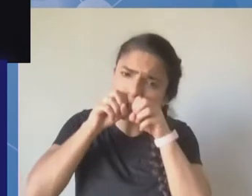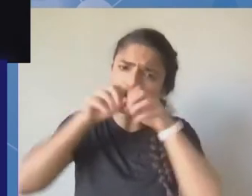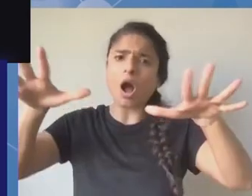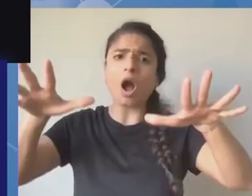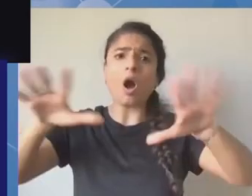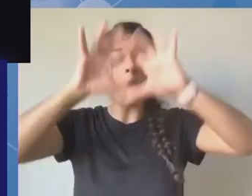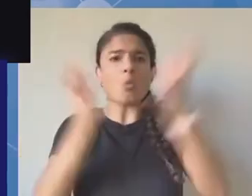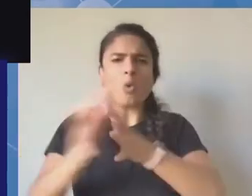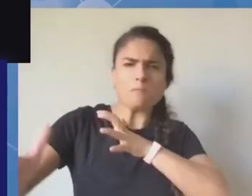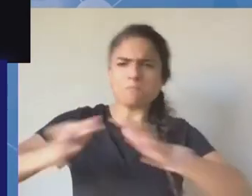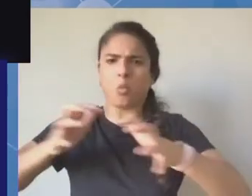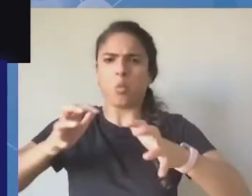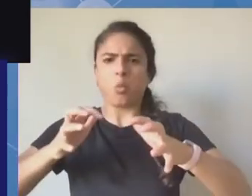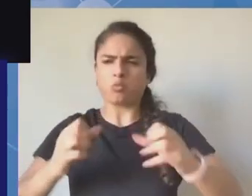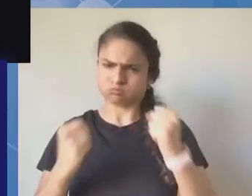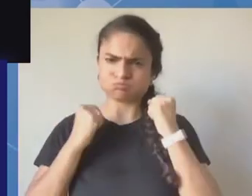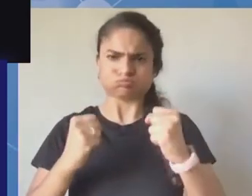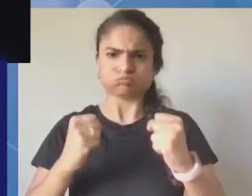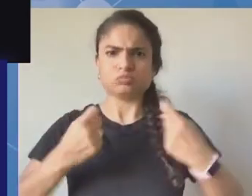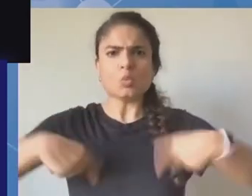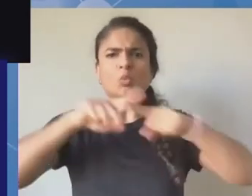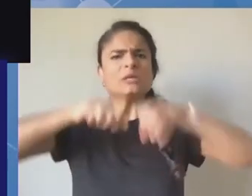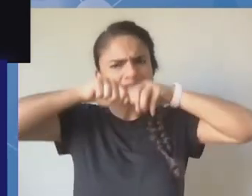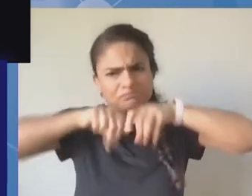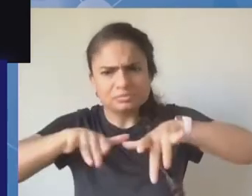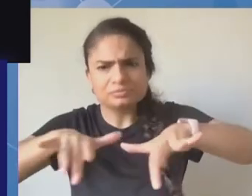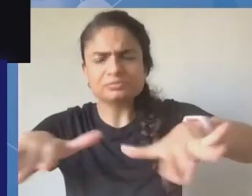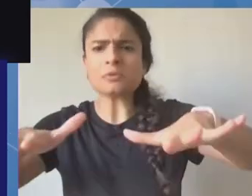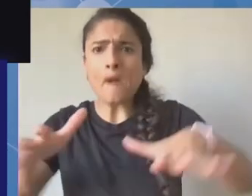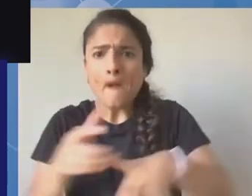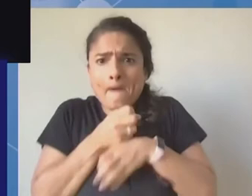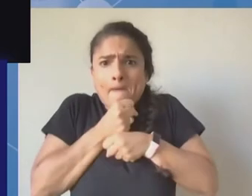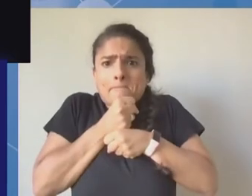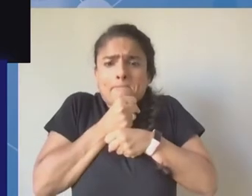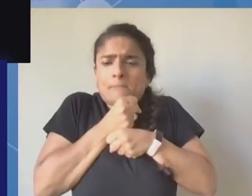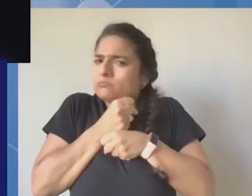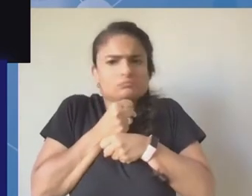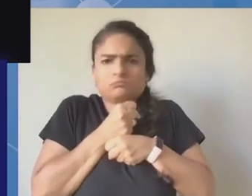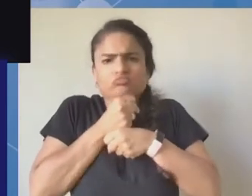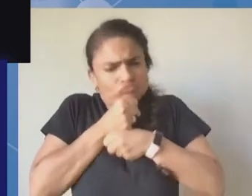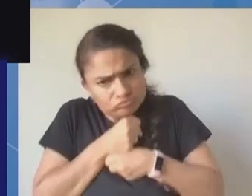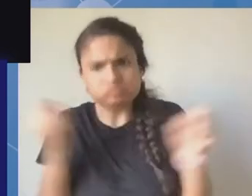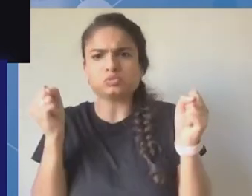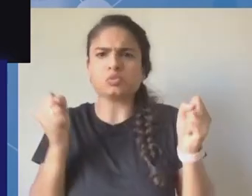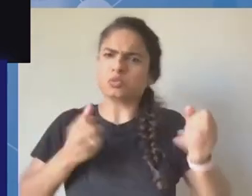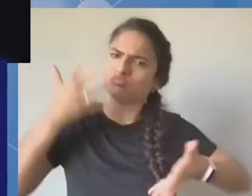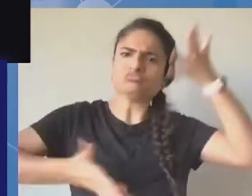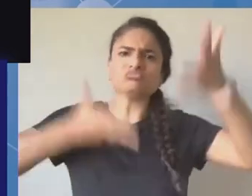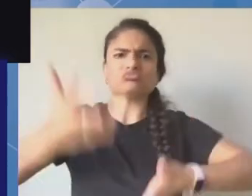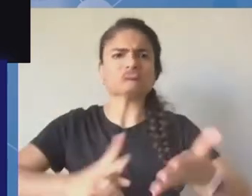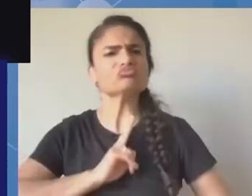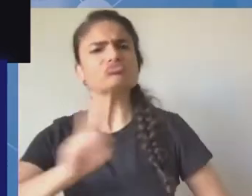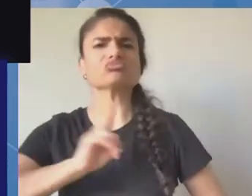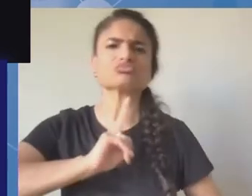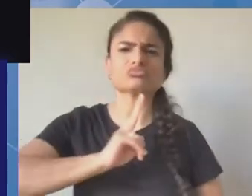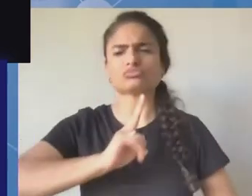个受益者，是见证人，证明互联网有强大的能力。我自